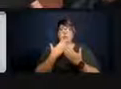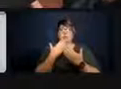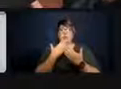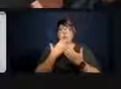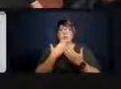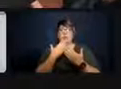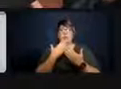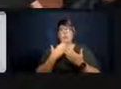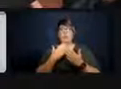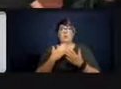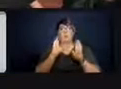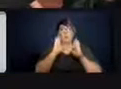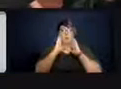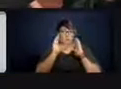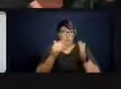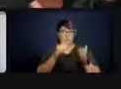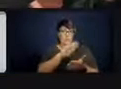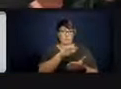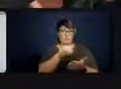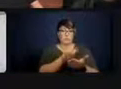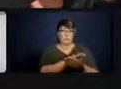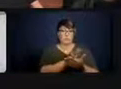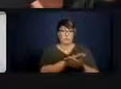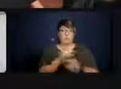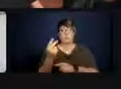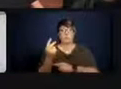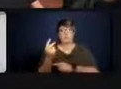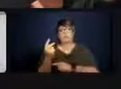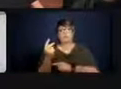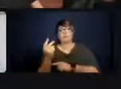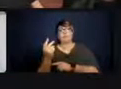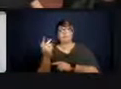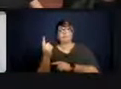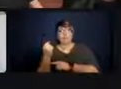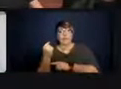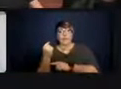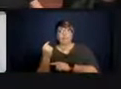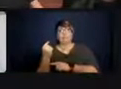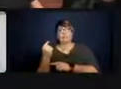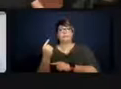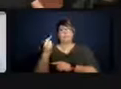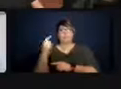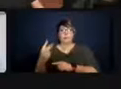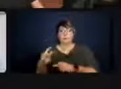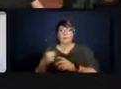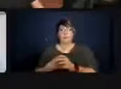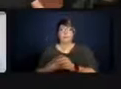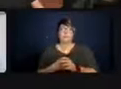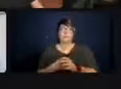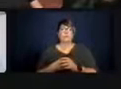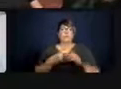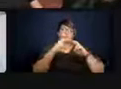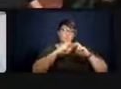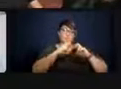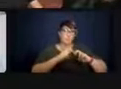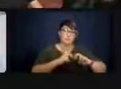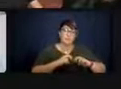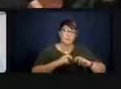وأشكركم طبعا على هذه الفرصة وعلى التزامكم خلال العامين الماضيين طبعا.